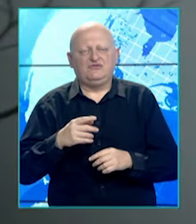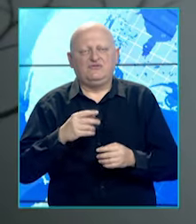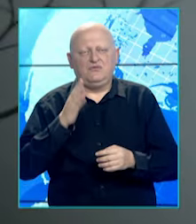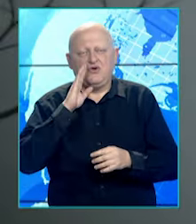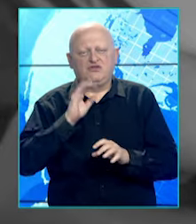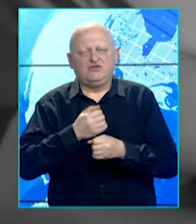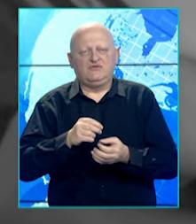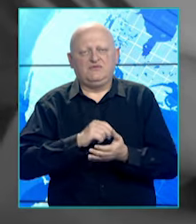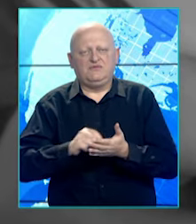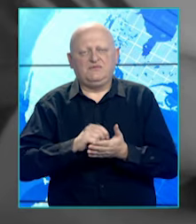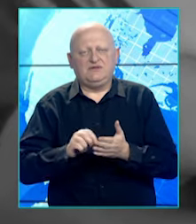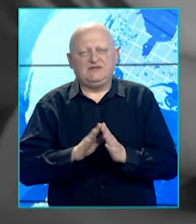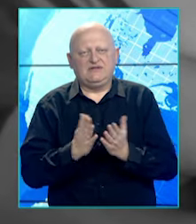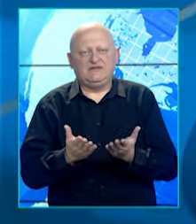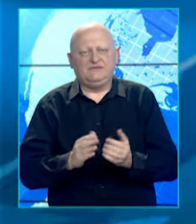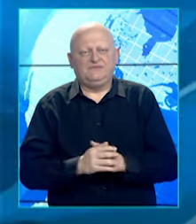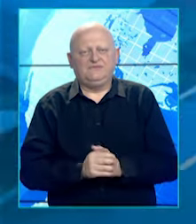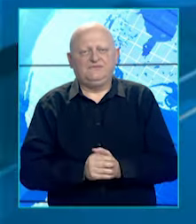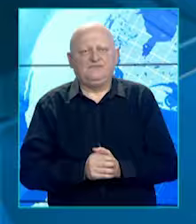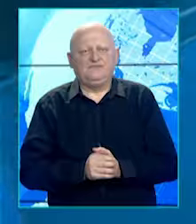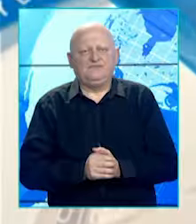istaknuti bosansko-hercegovački književnik.